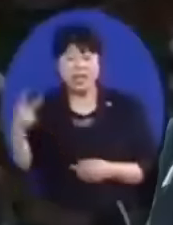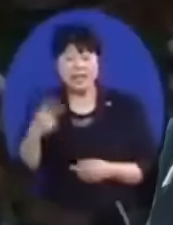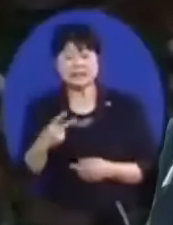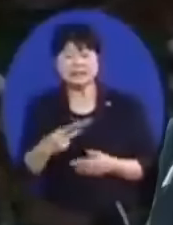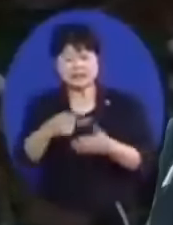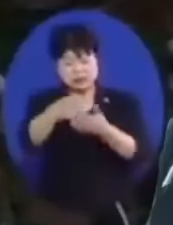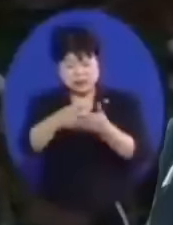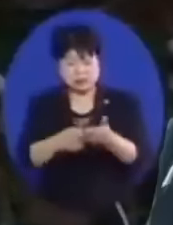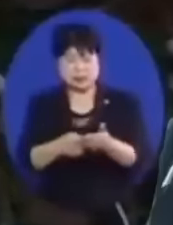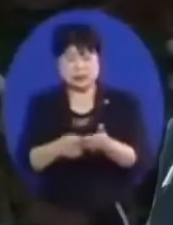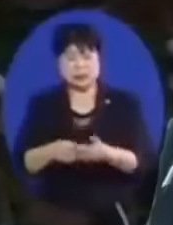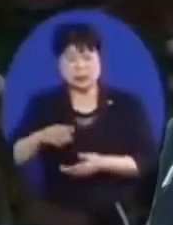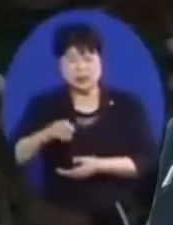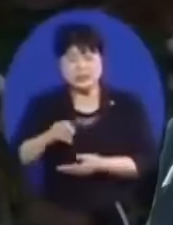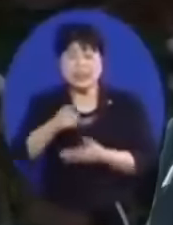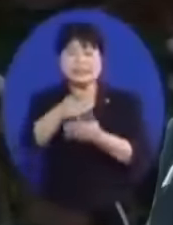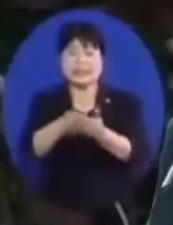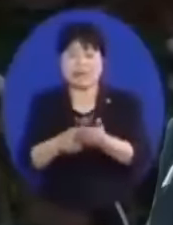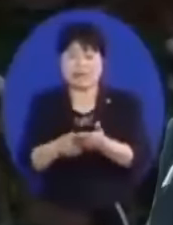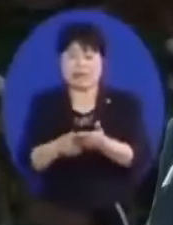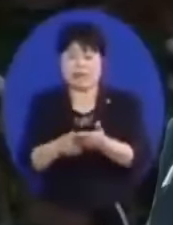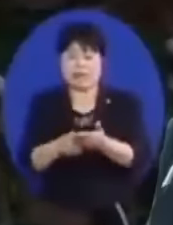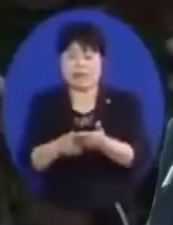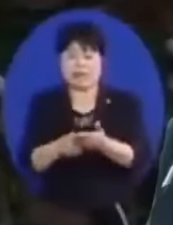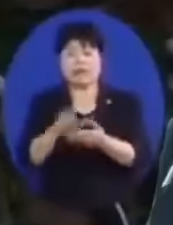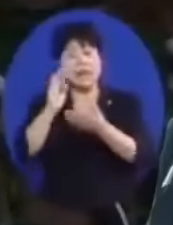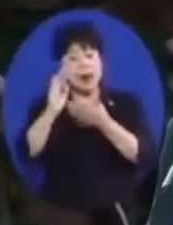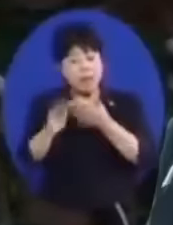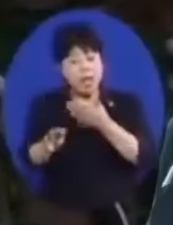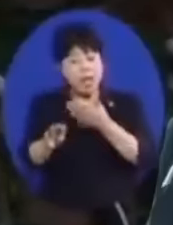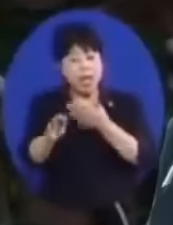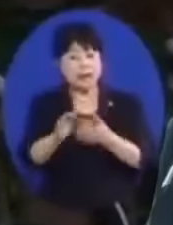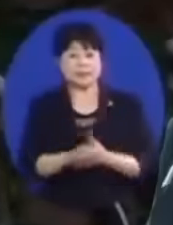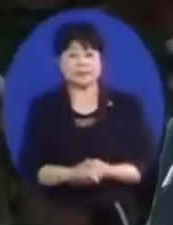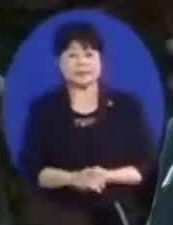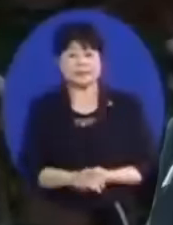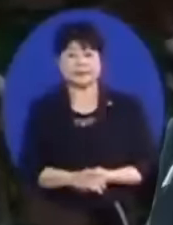위장을 잘라냈었습니다. 그 다음에